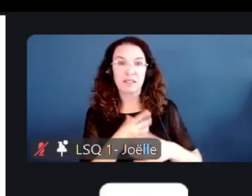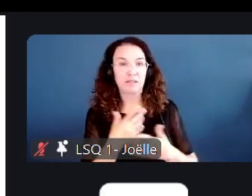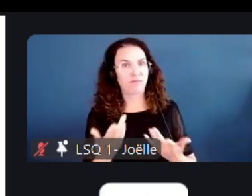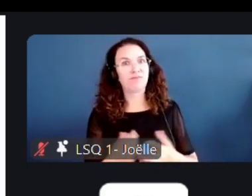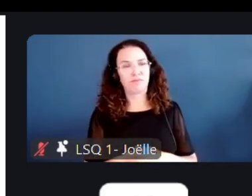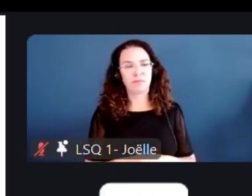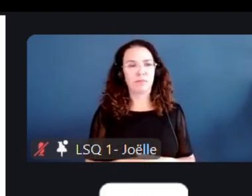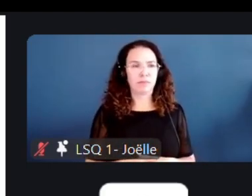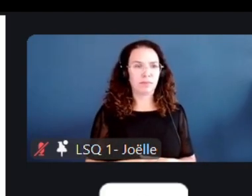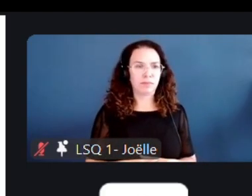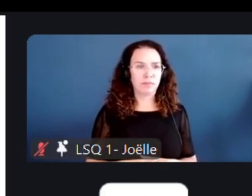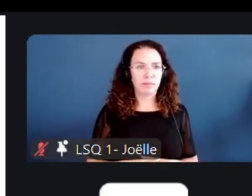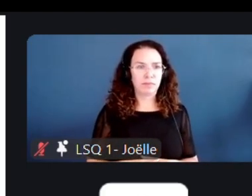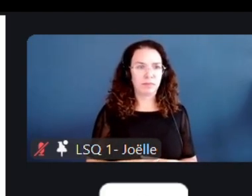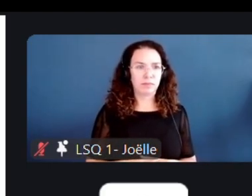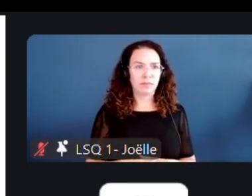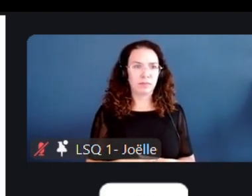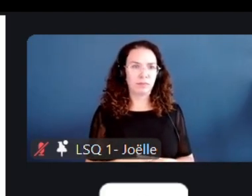etc.